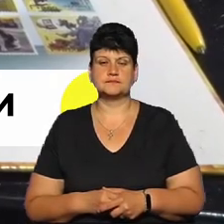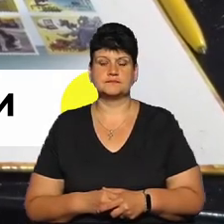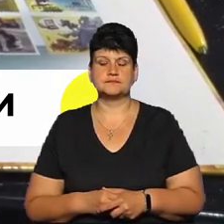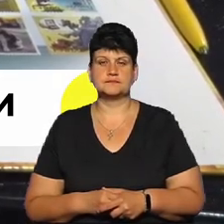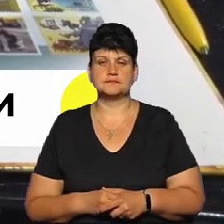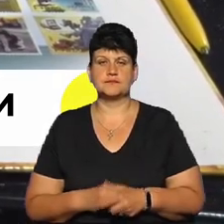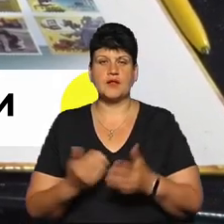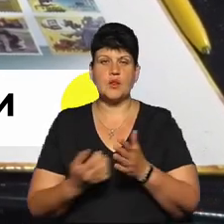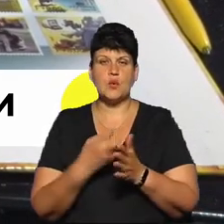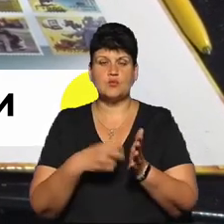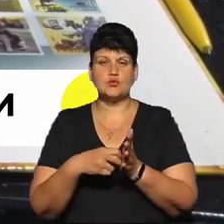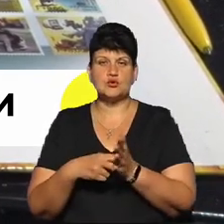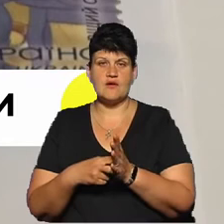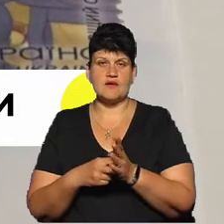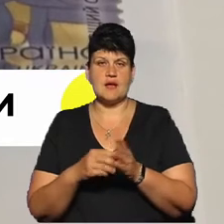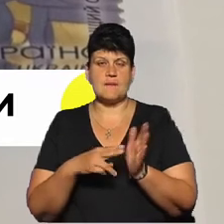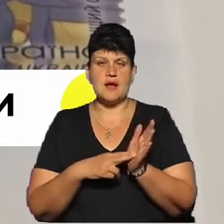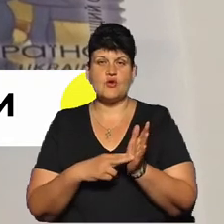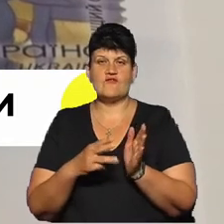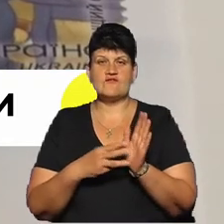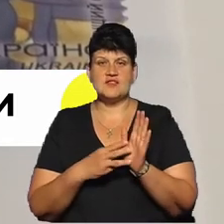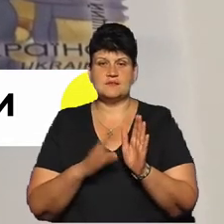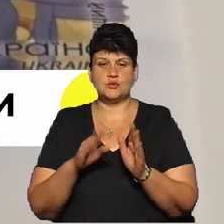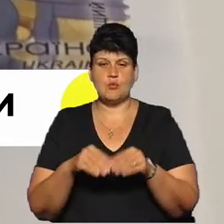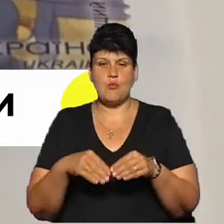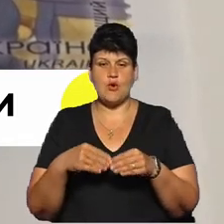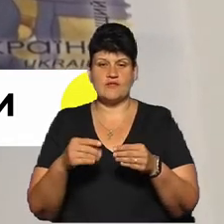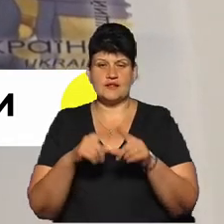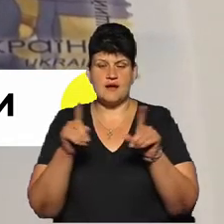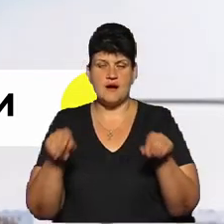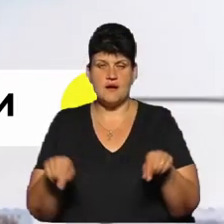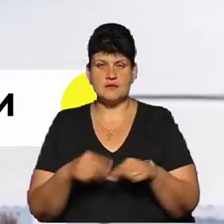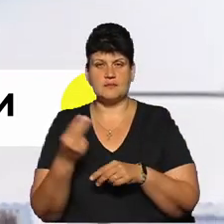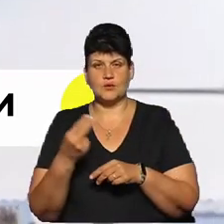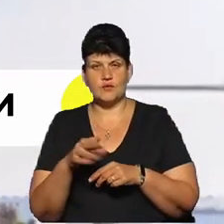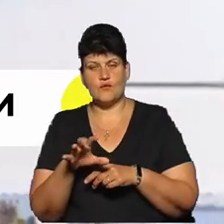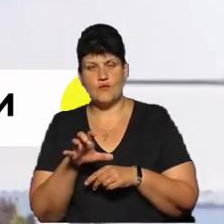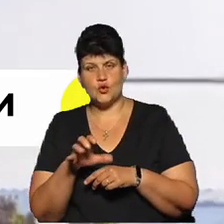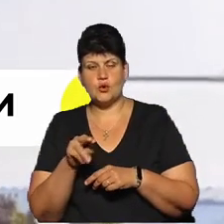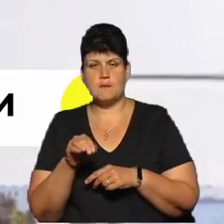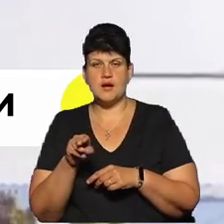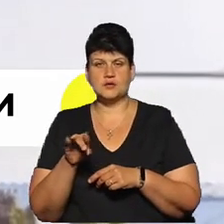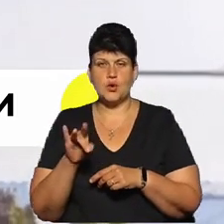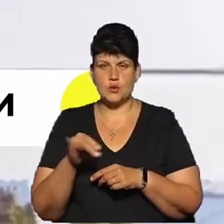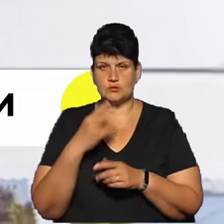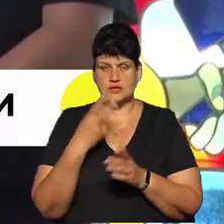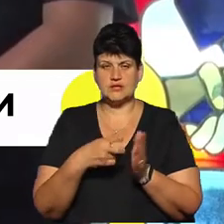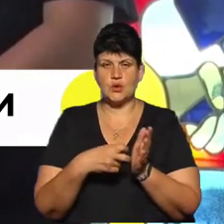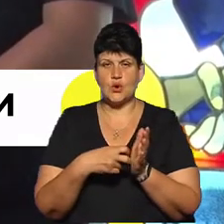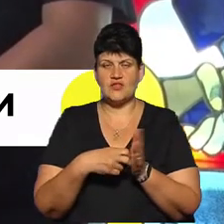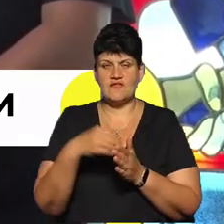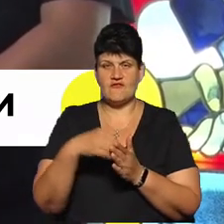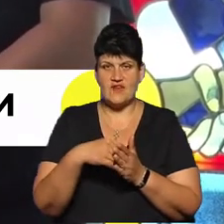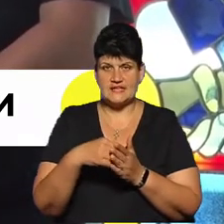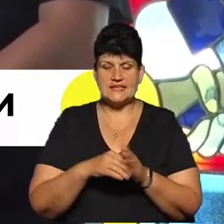Поштових марок 8. Їх продаватимуть аркушем. На них малюнки та фото патрона. Також презентували й конверти. Заступниця директорки Тернопільської